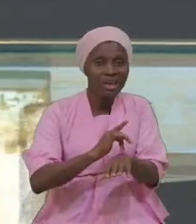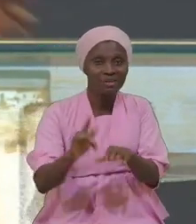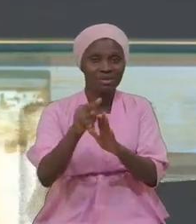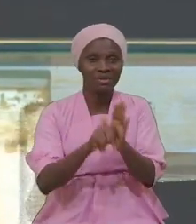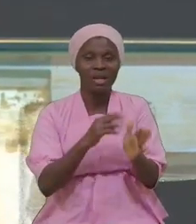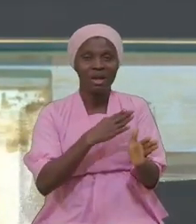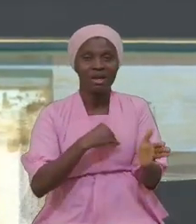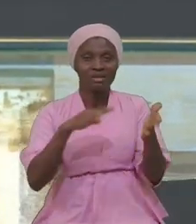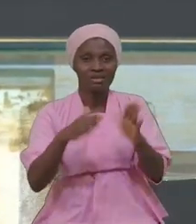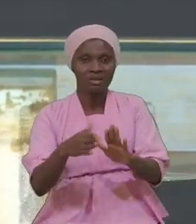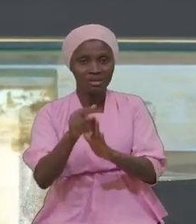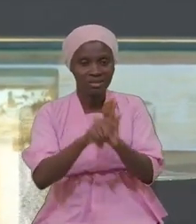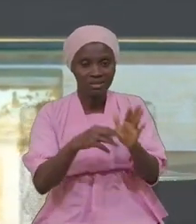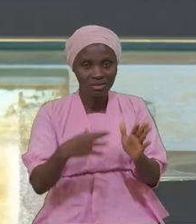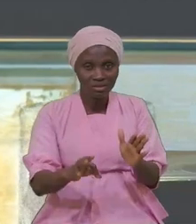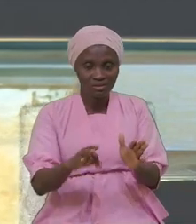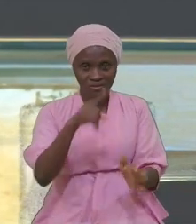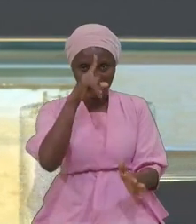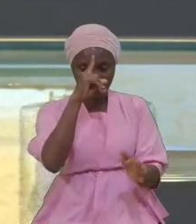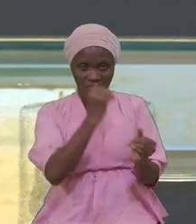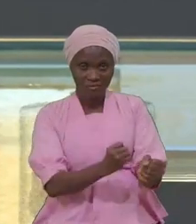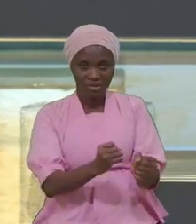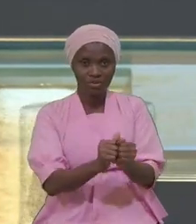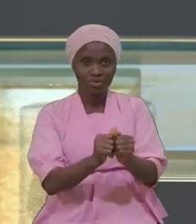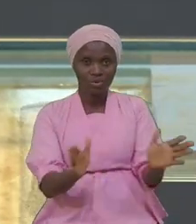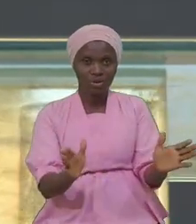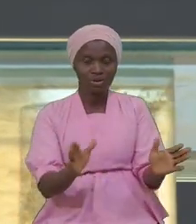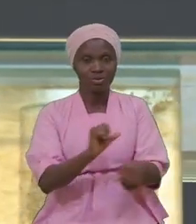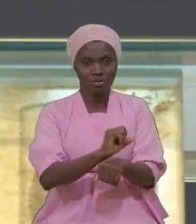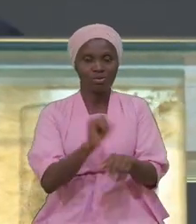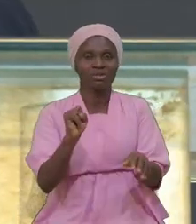mort de la foi sans les œuvres.